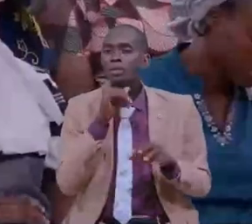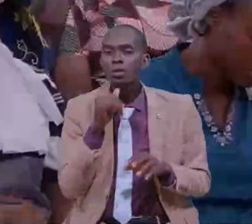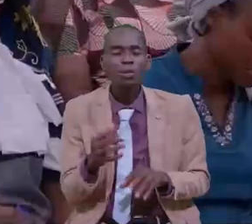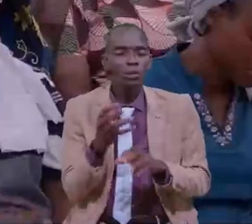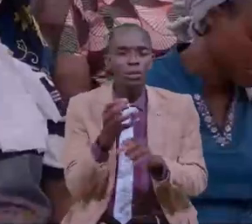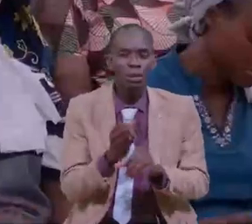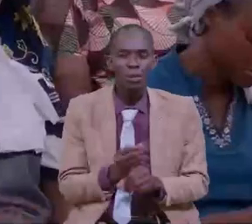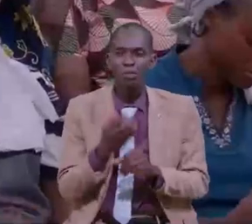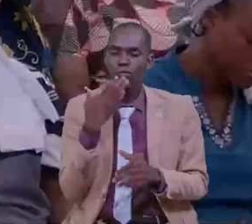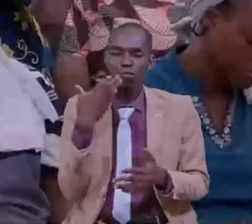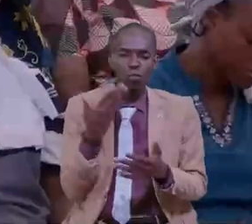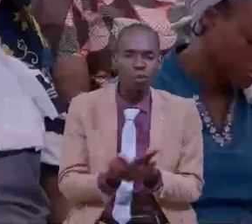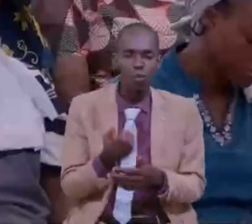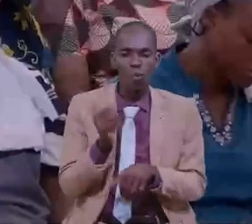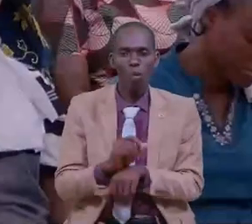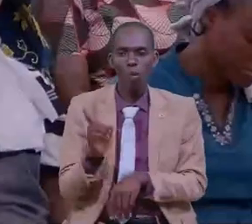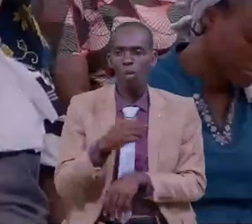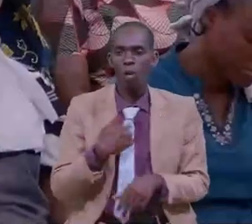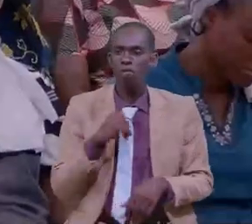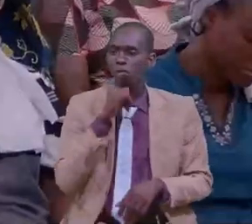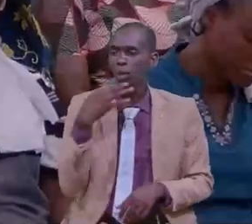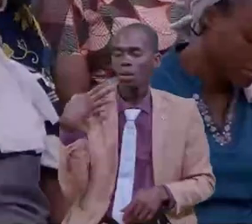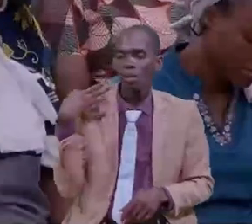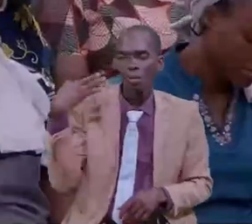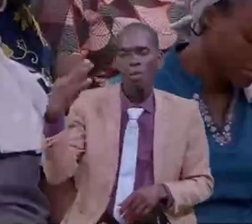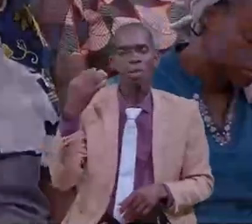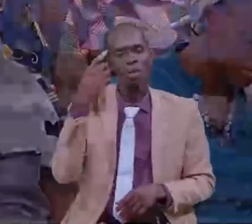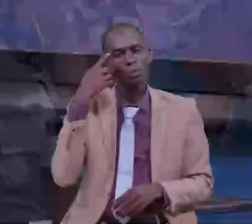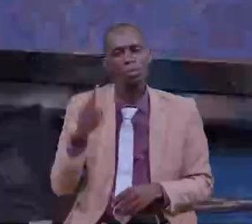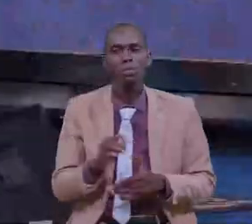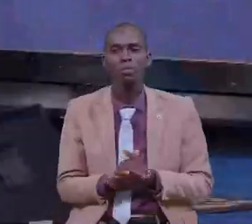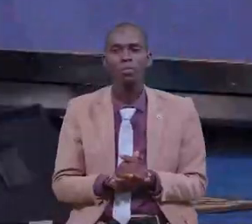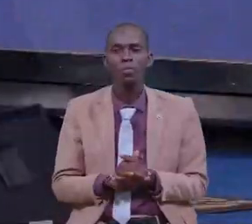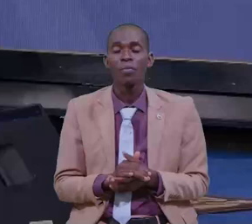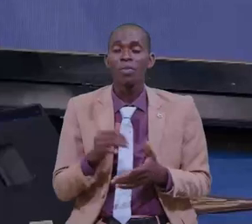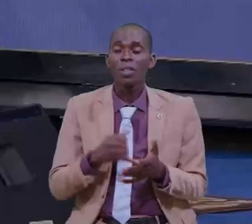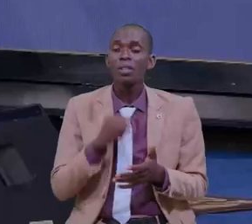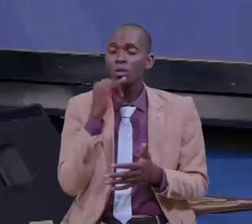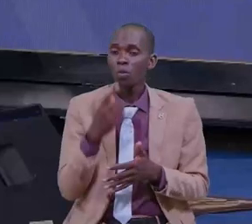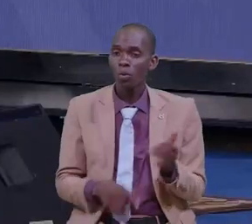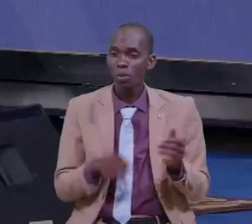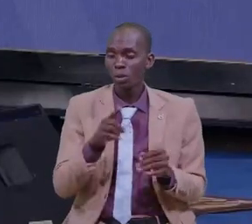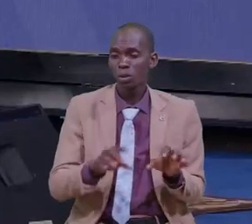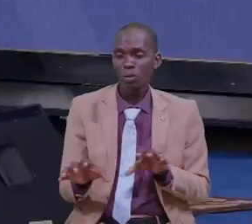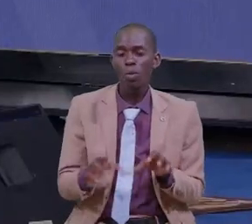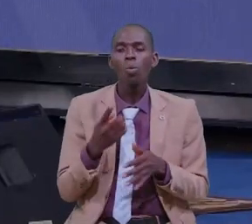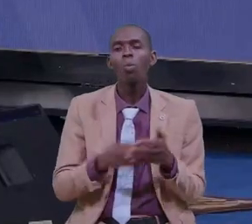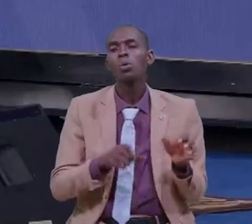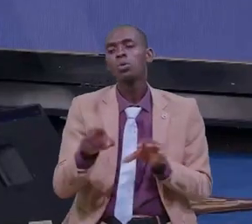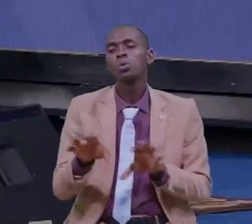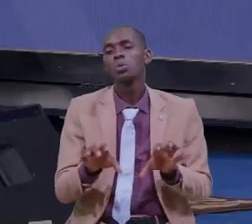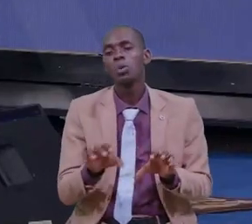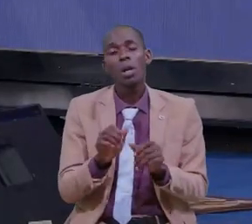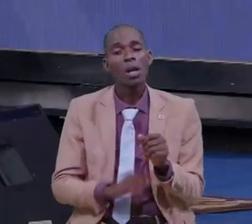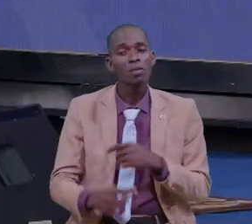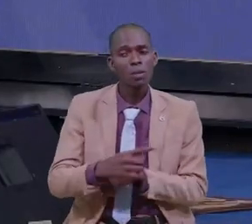pas un bon emploi là où il ne fait pas la demande et là où il ne fait pas l'interview. C'est ce qu'il fait. Qu'est-ce